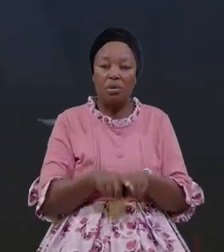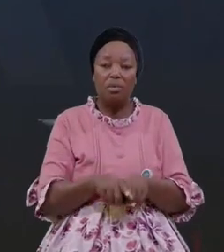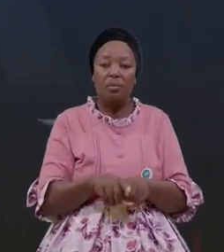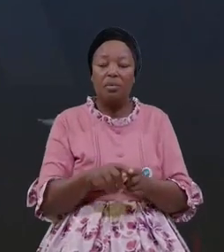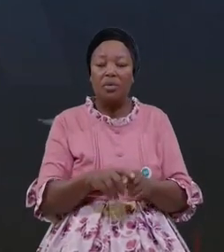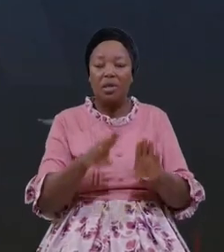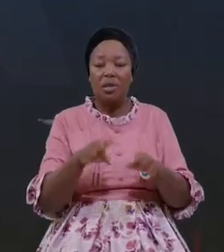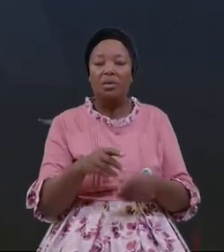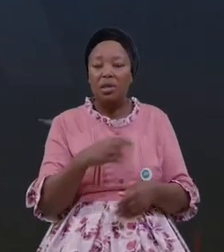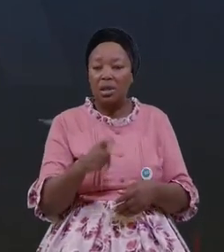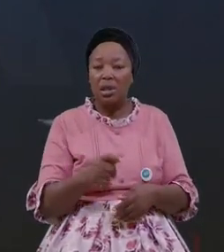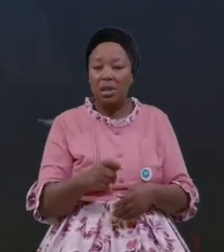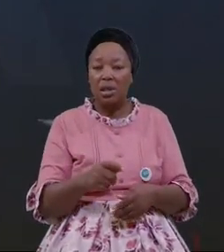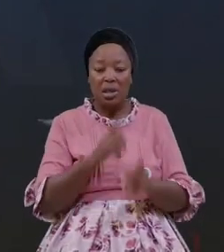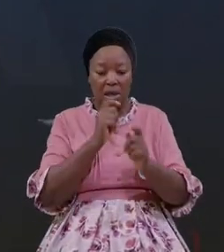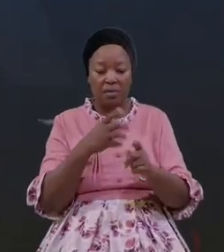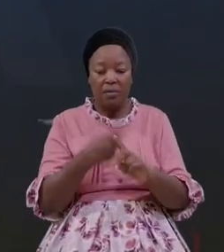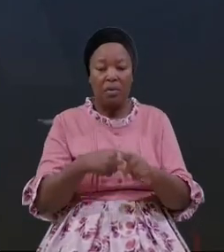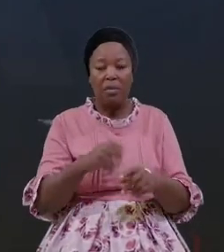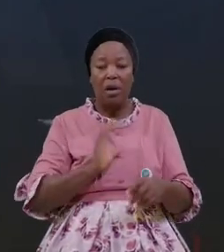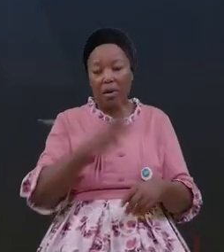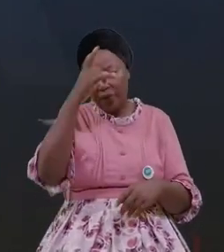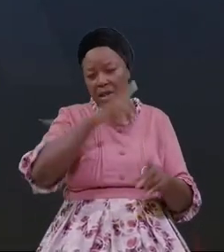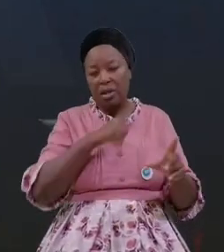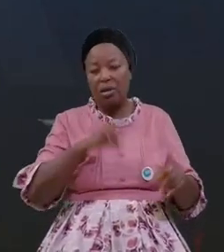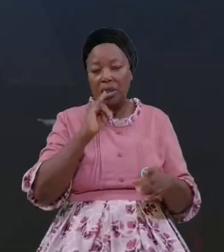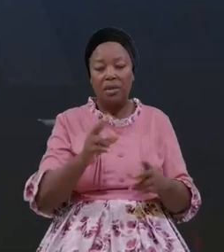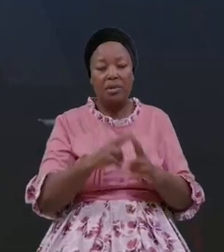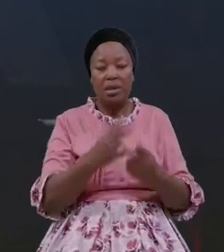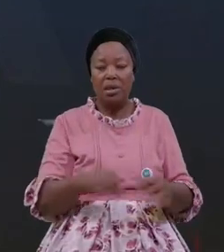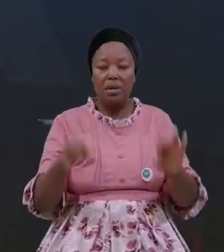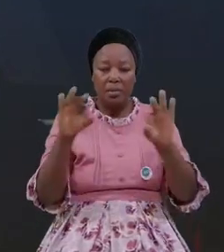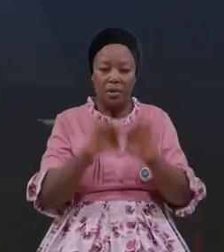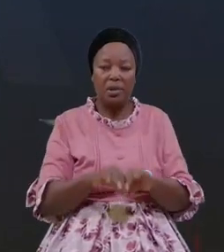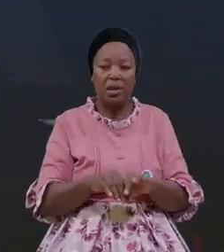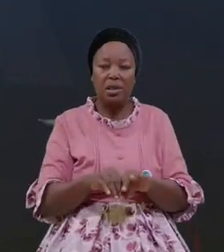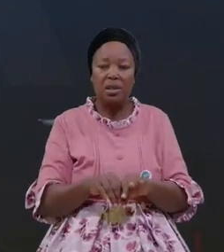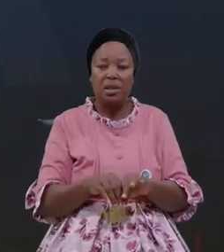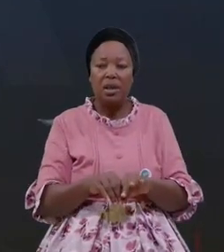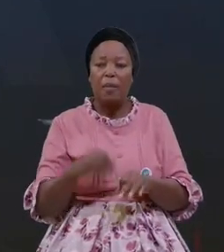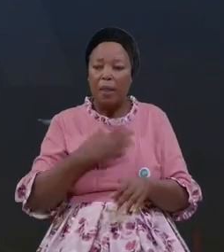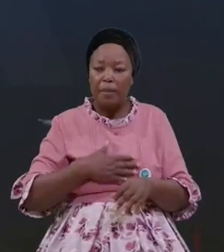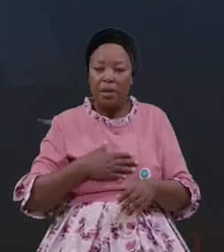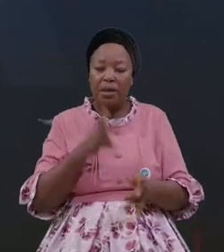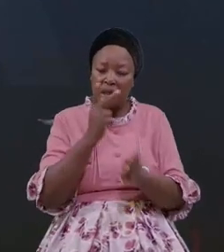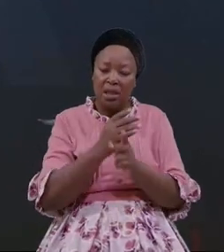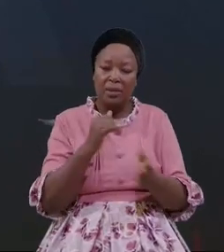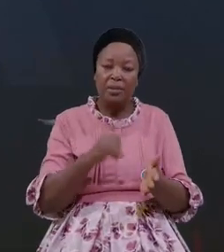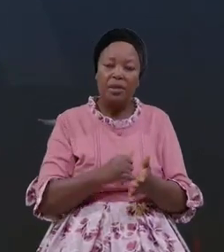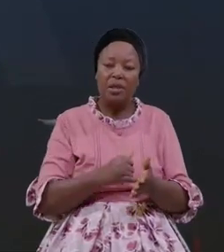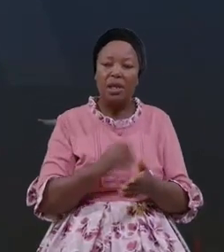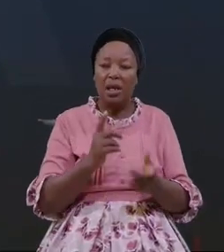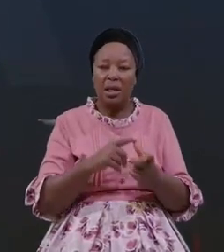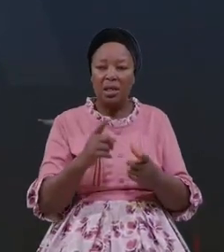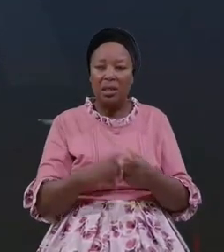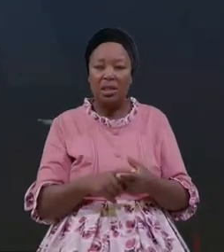Seigneur Pastor book his letter to them and so on please keep it and then give them on s